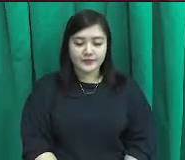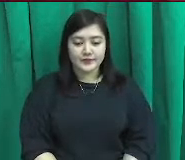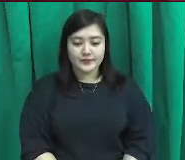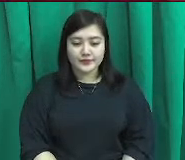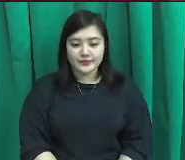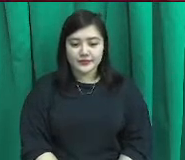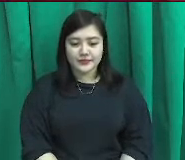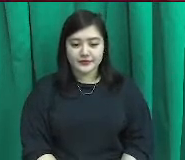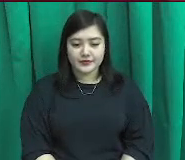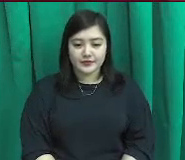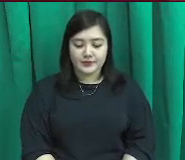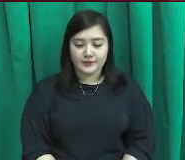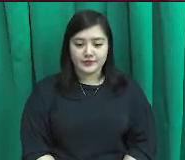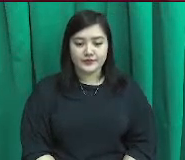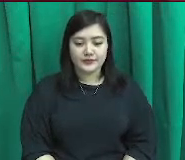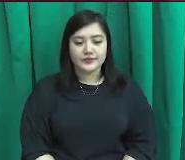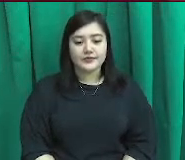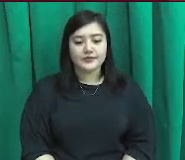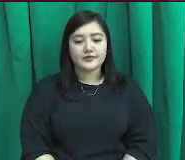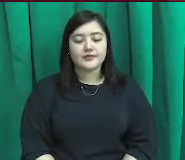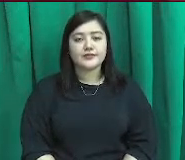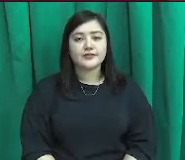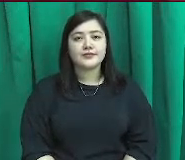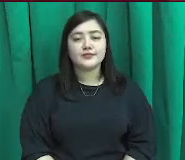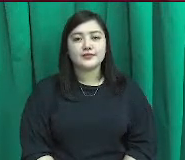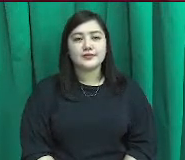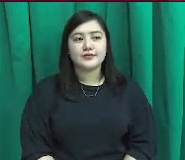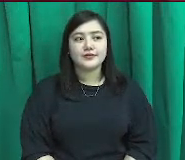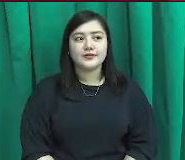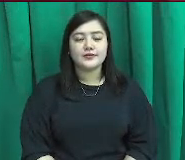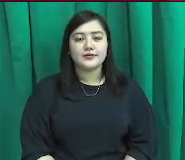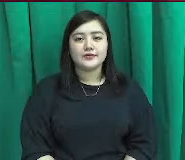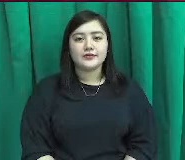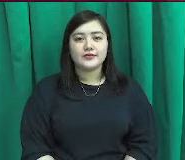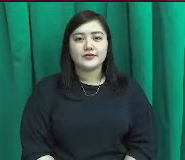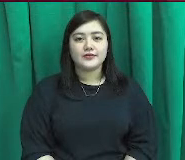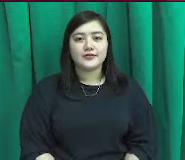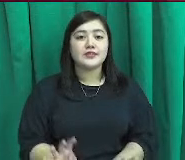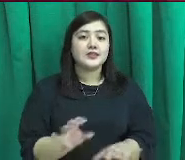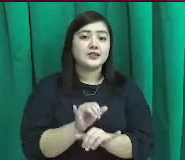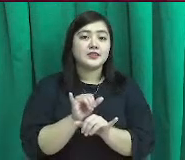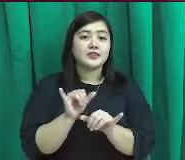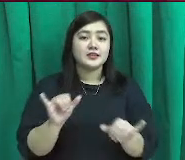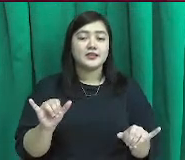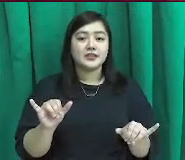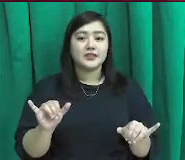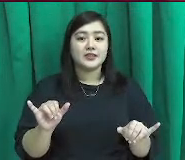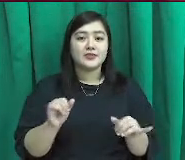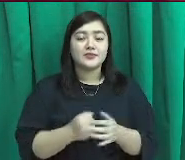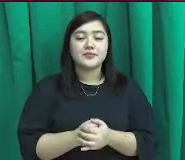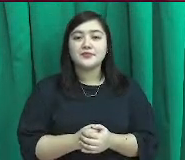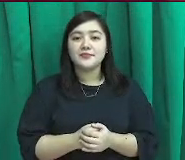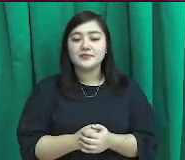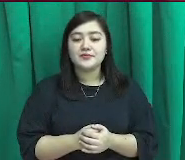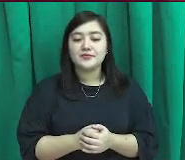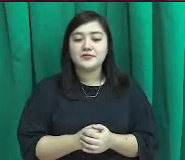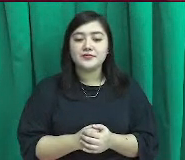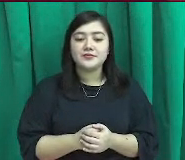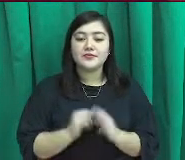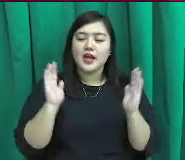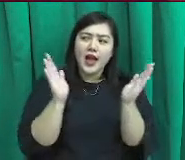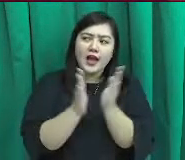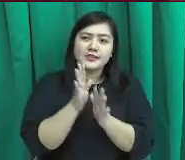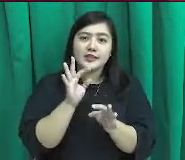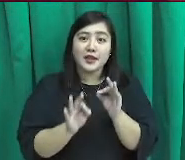Rudy, Sir Noel, kung nakita nyo na sila sa comment section, sila Pastor RJ, Pastor Louie, at hindi ko pa sila Pastor Bernard, hindi ko pa sila ganong